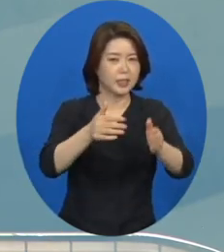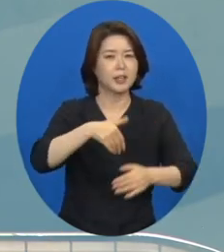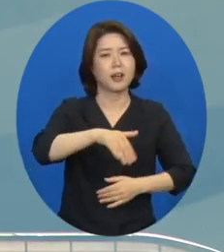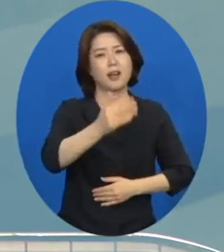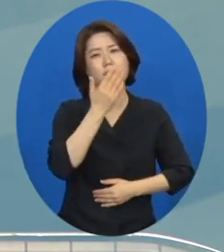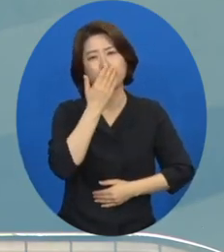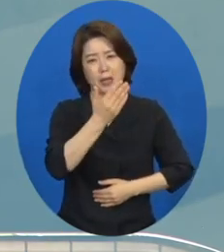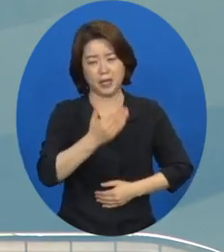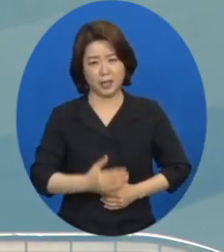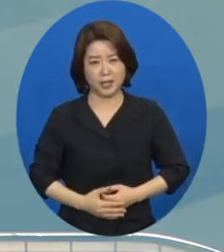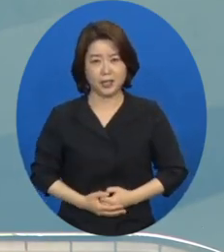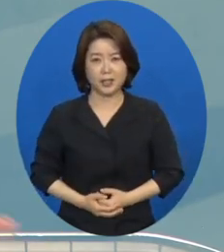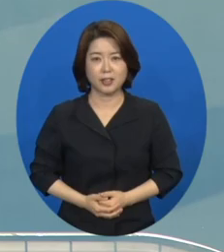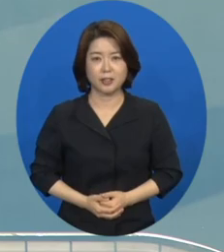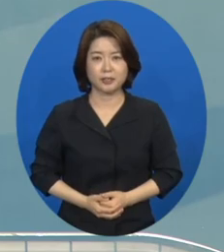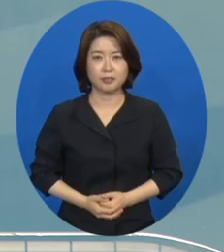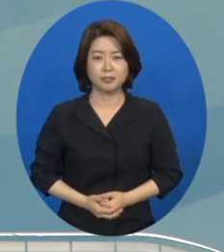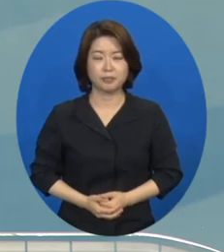거죠.